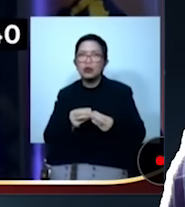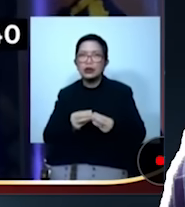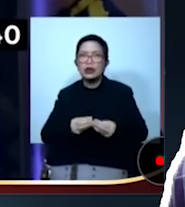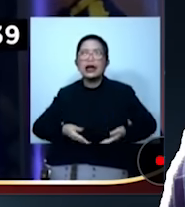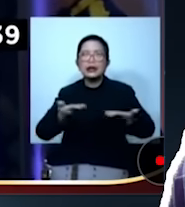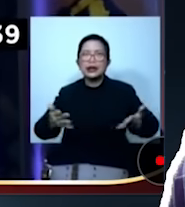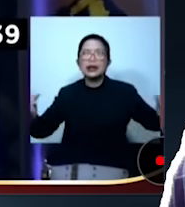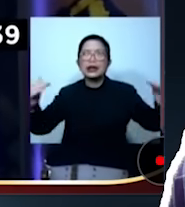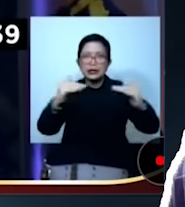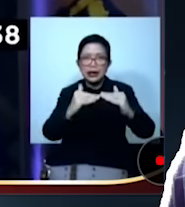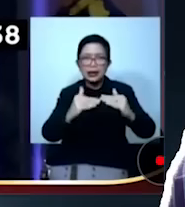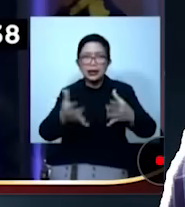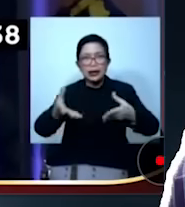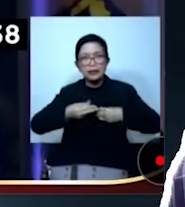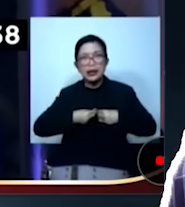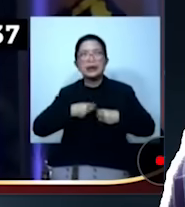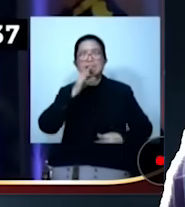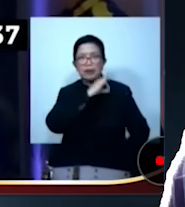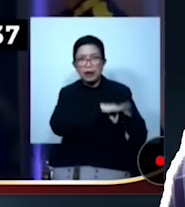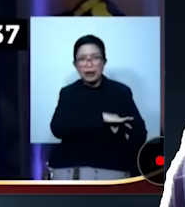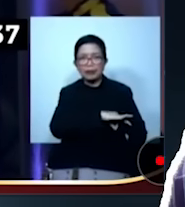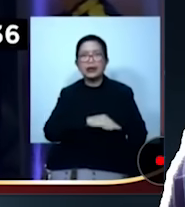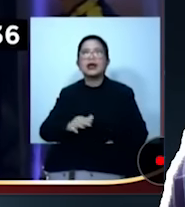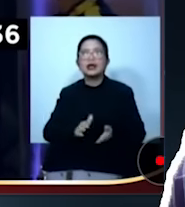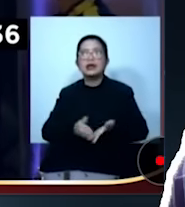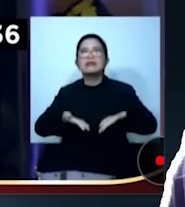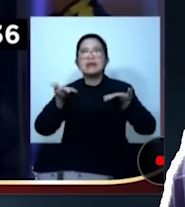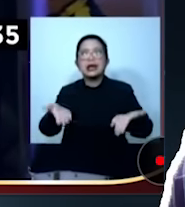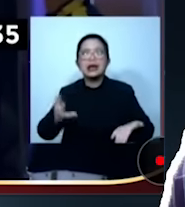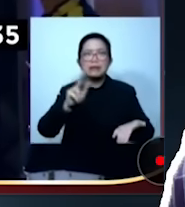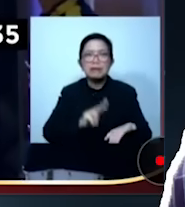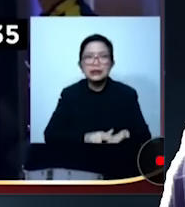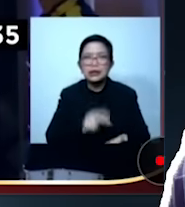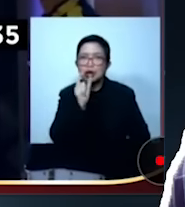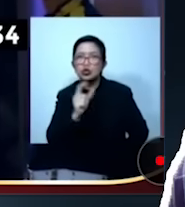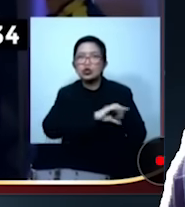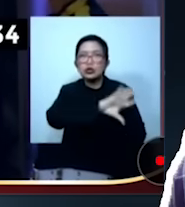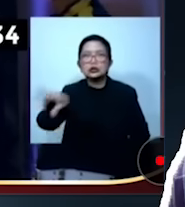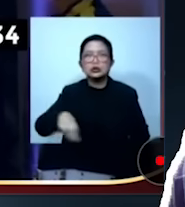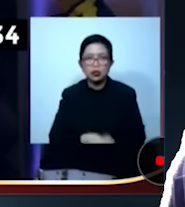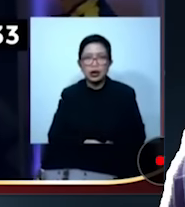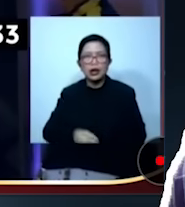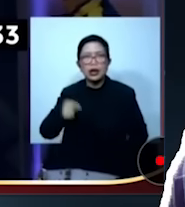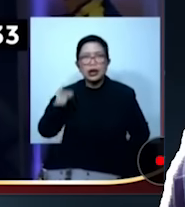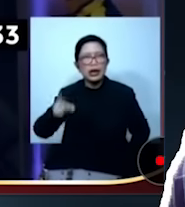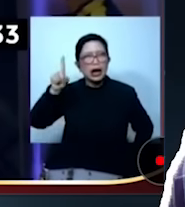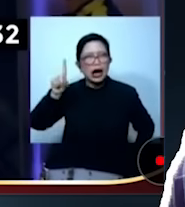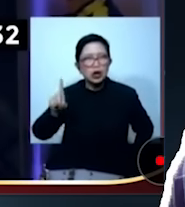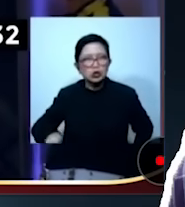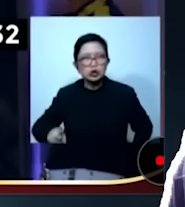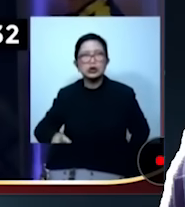kotak amplop dan lain sebagainya ya itu tidak masuk dalam kategori harus